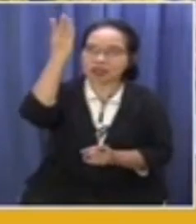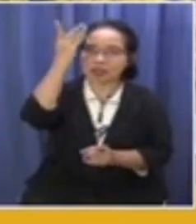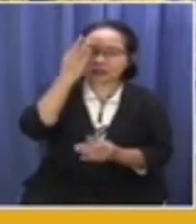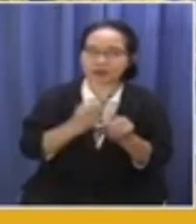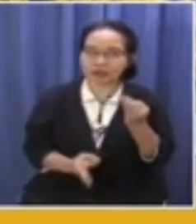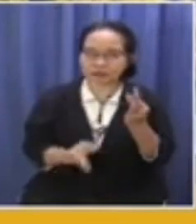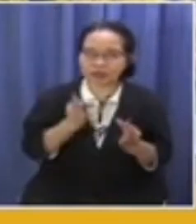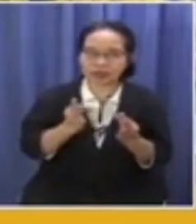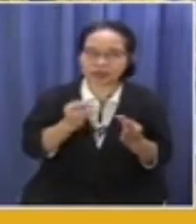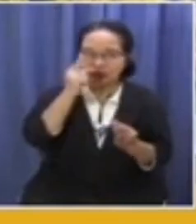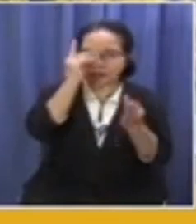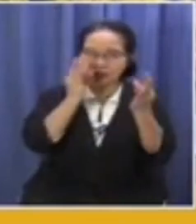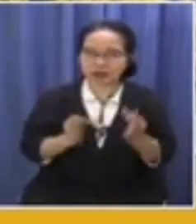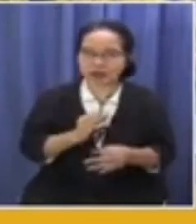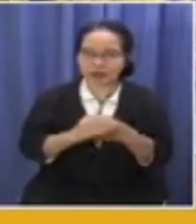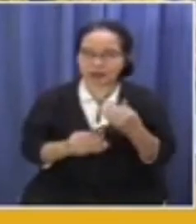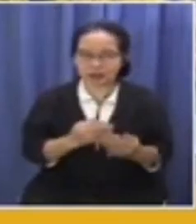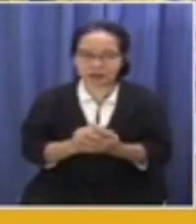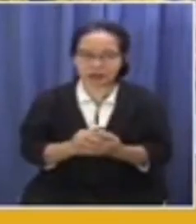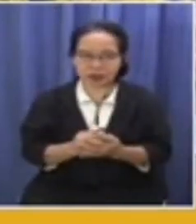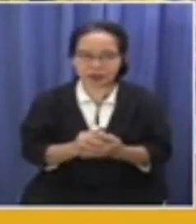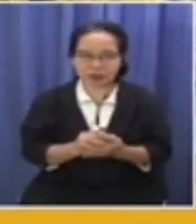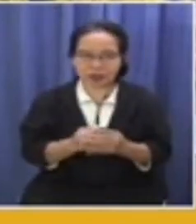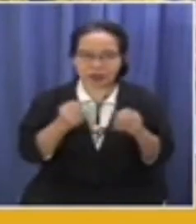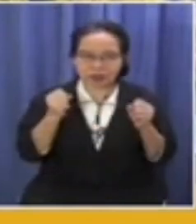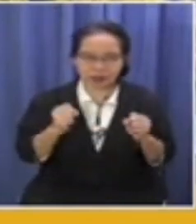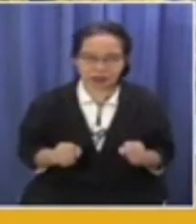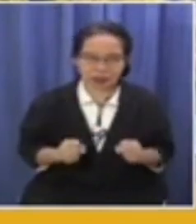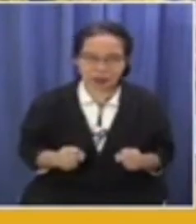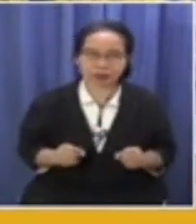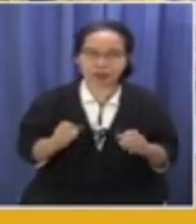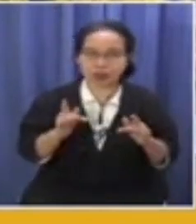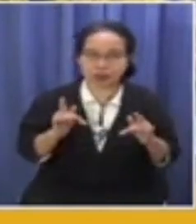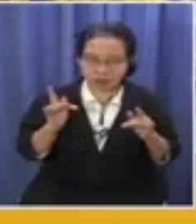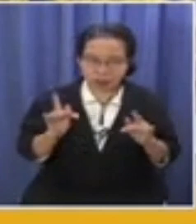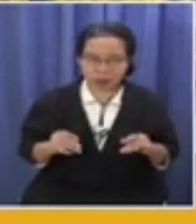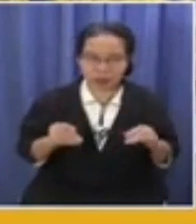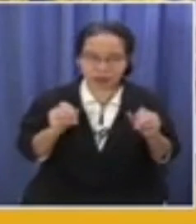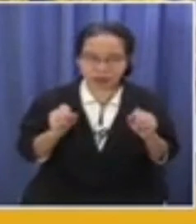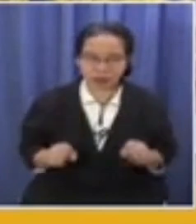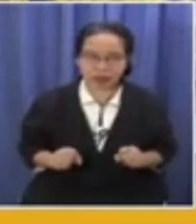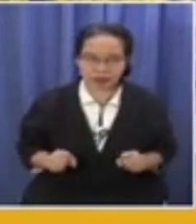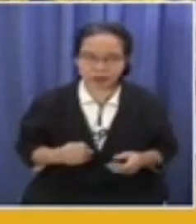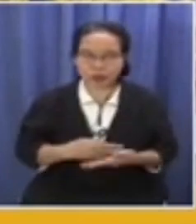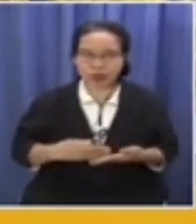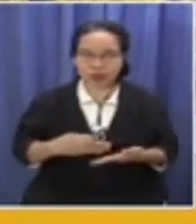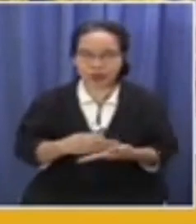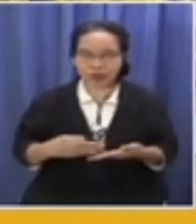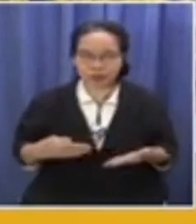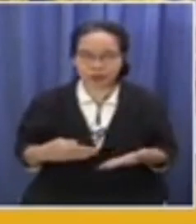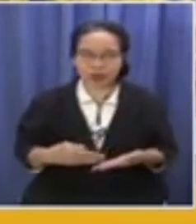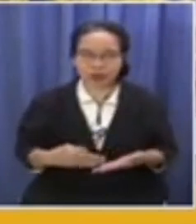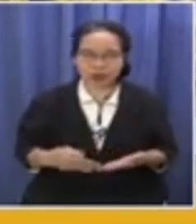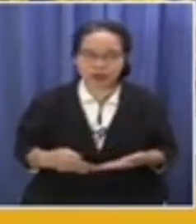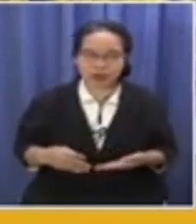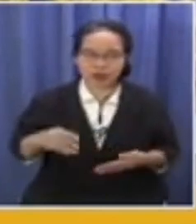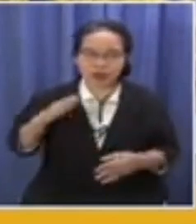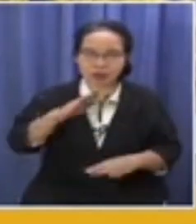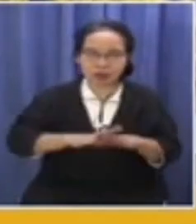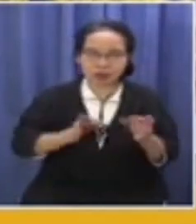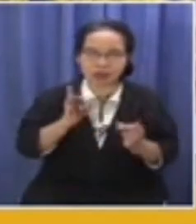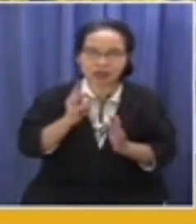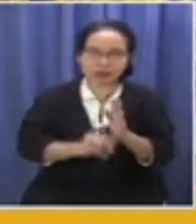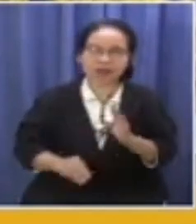magdedesisyon sa lahat pwede siyang maawa pwede siyang magpatawad mismo sa